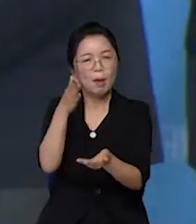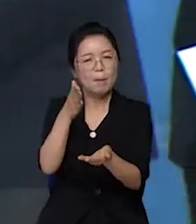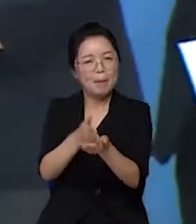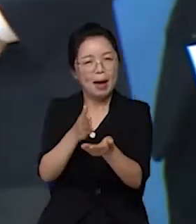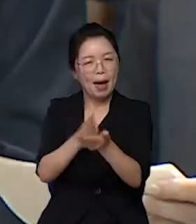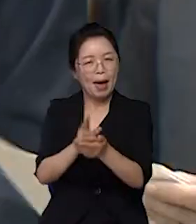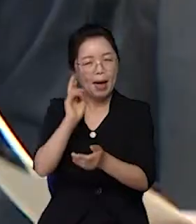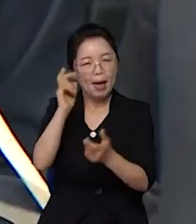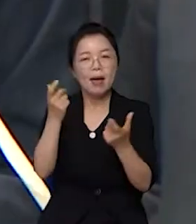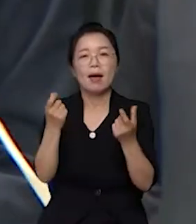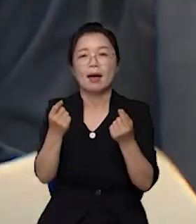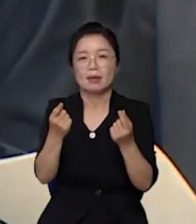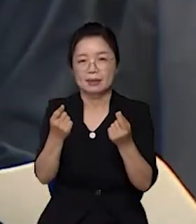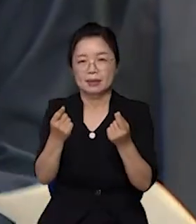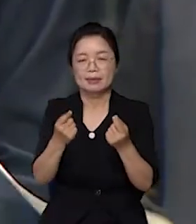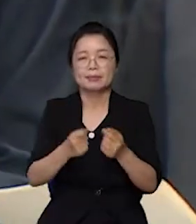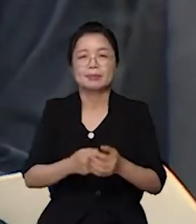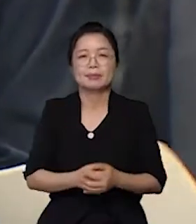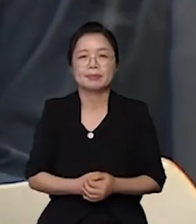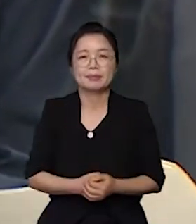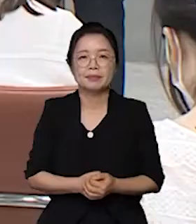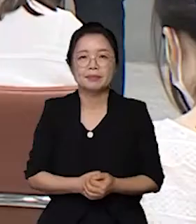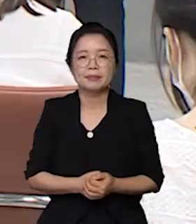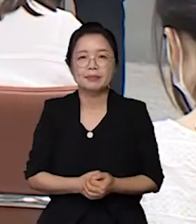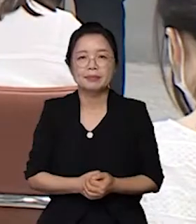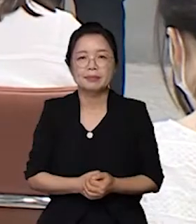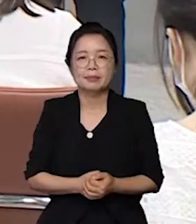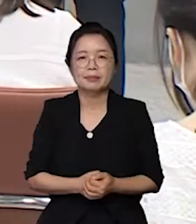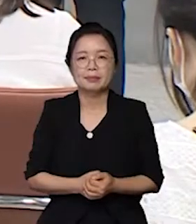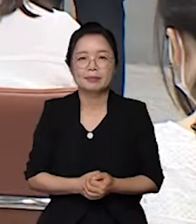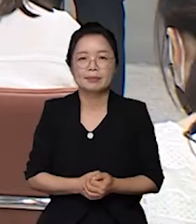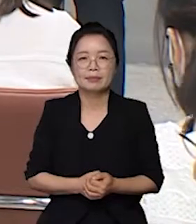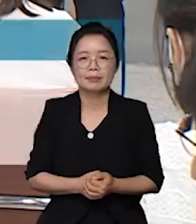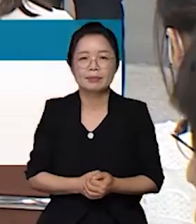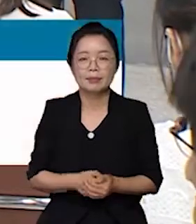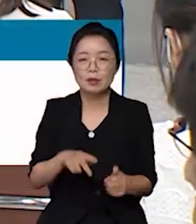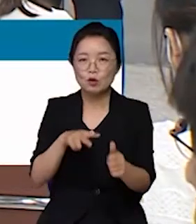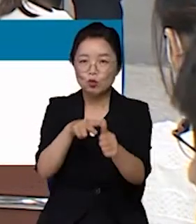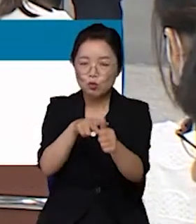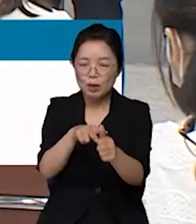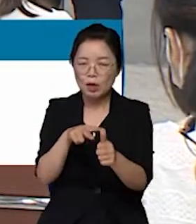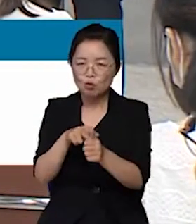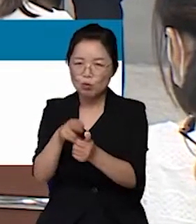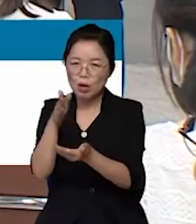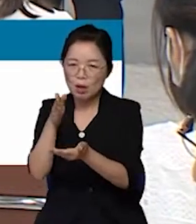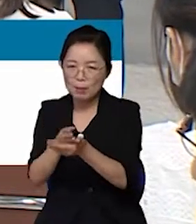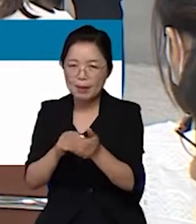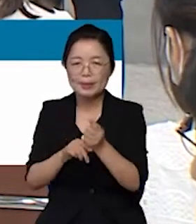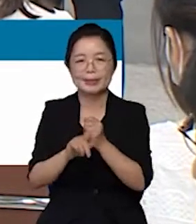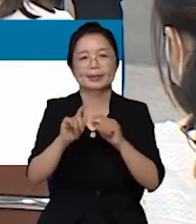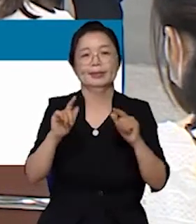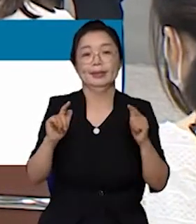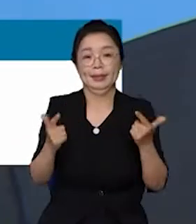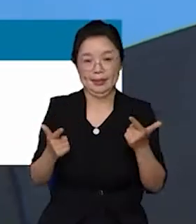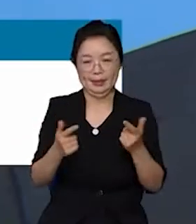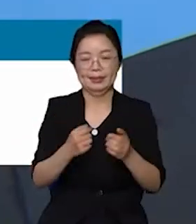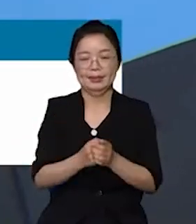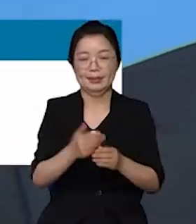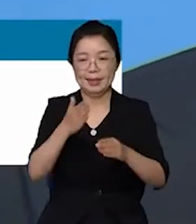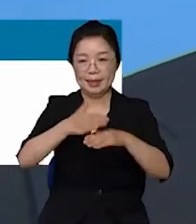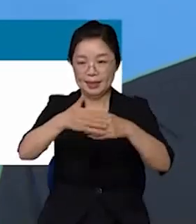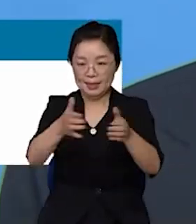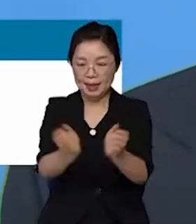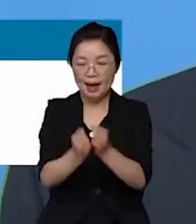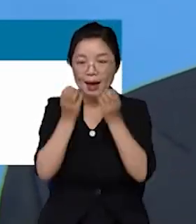해석을 경계해야 한다는 주장도 있습니다. 특정인에 대한 출마 불출발을 이야기하는 건 아닙니다. 아니고요. 당을